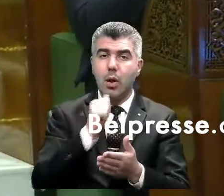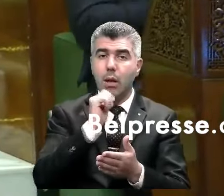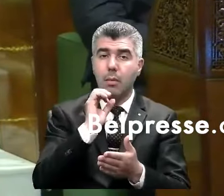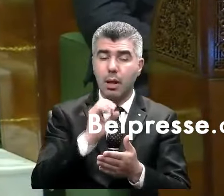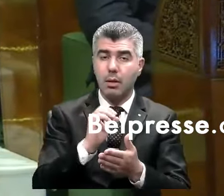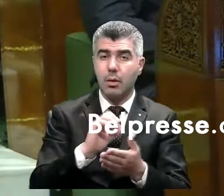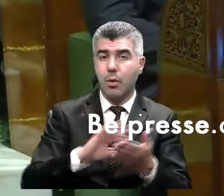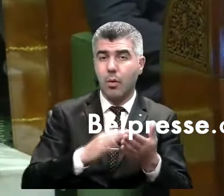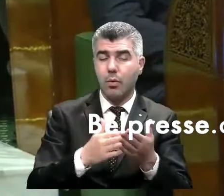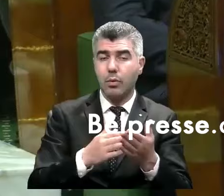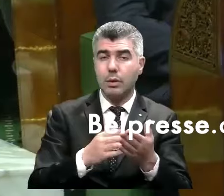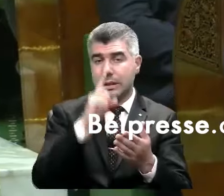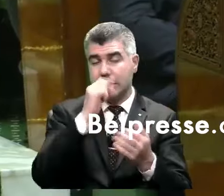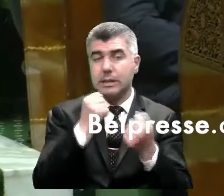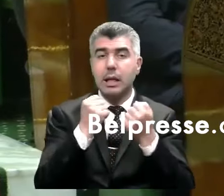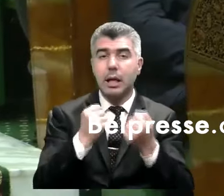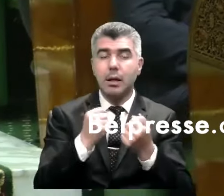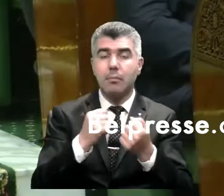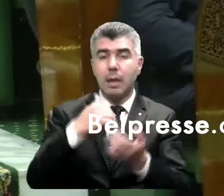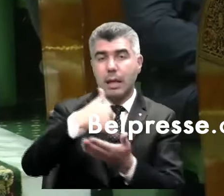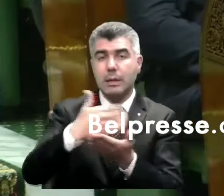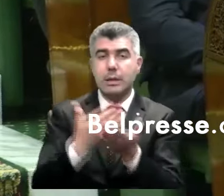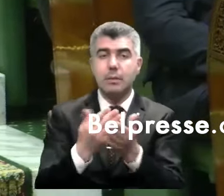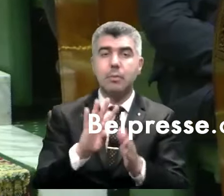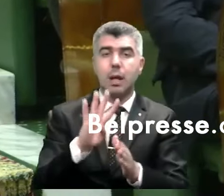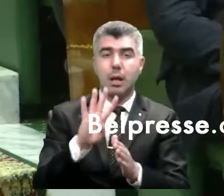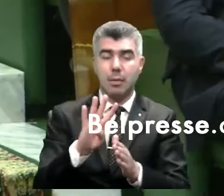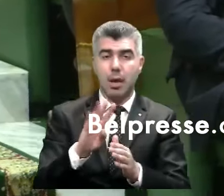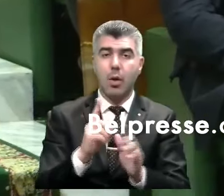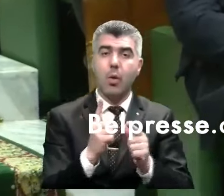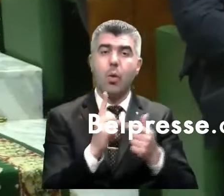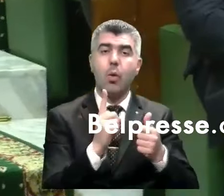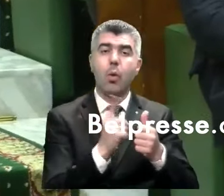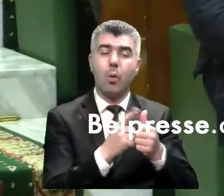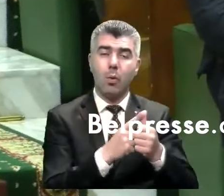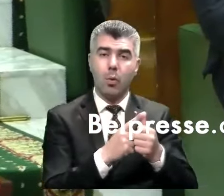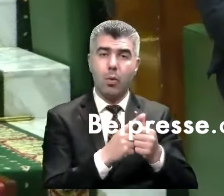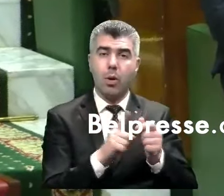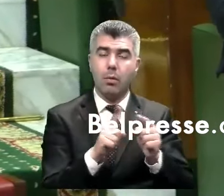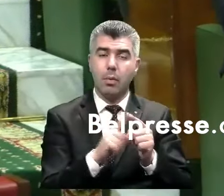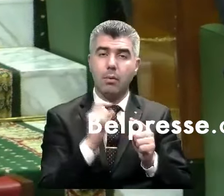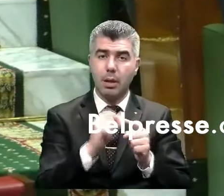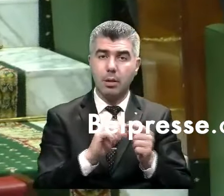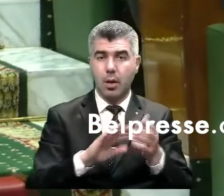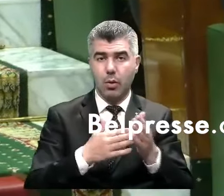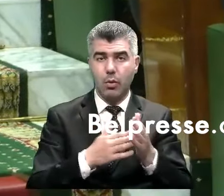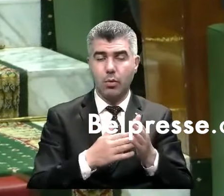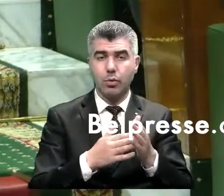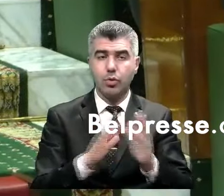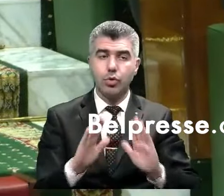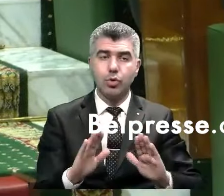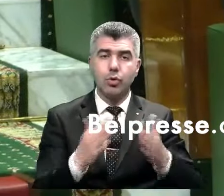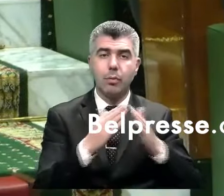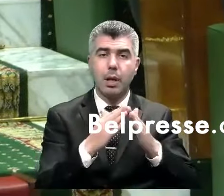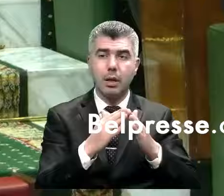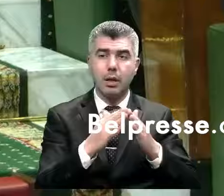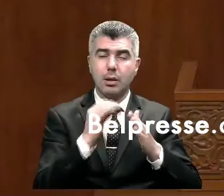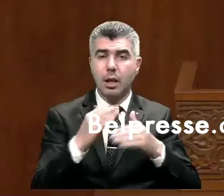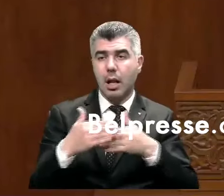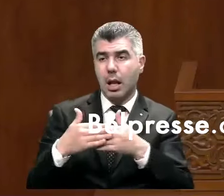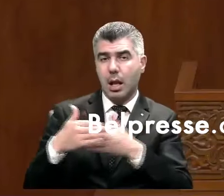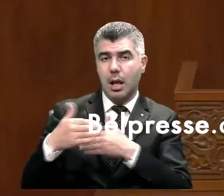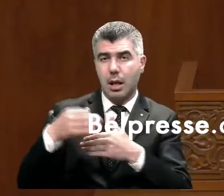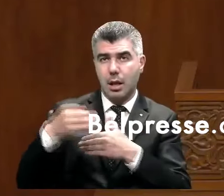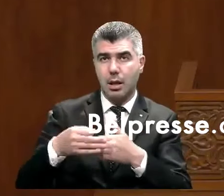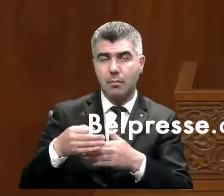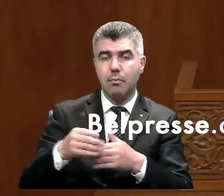وكت توزع على بربعه ديال المجموعات المجموعه الاولى هي دوائر الرا لوكوس وتفره اللي هو